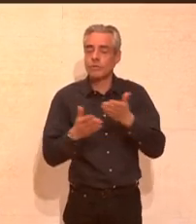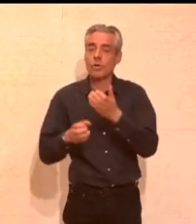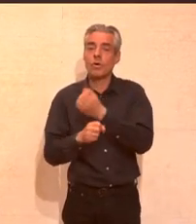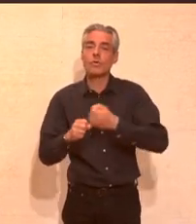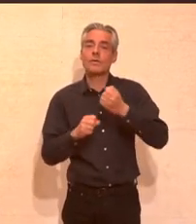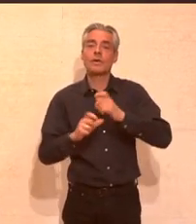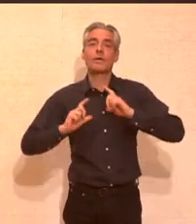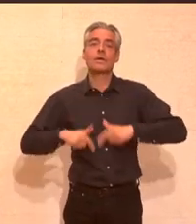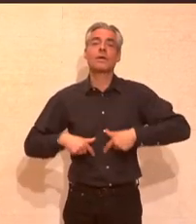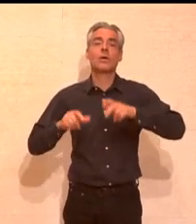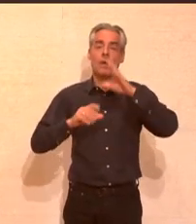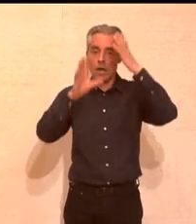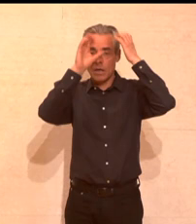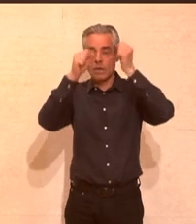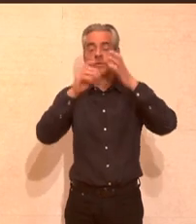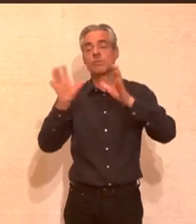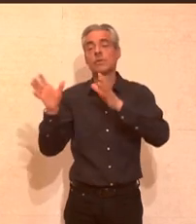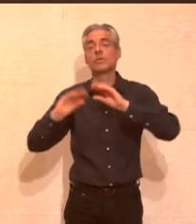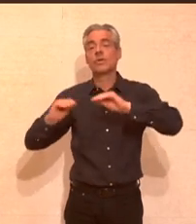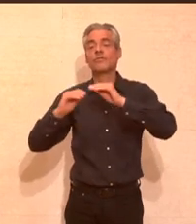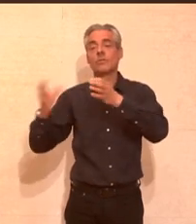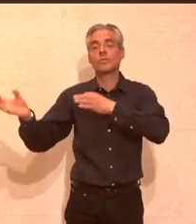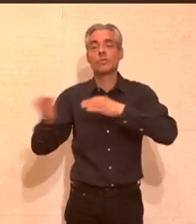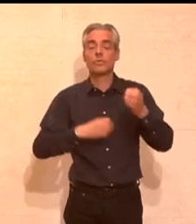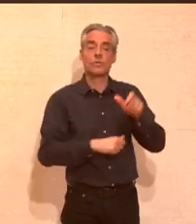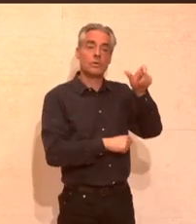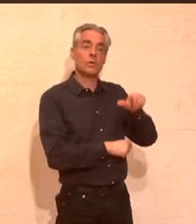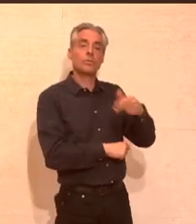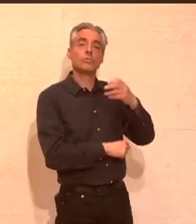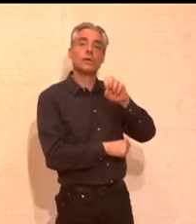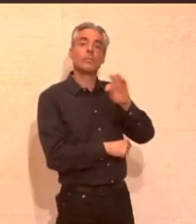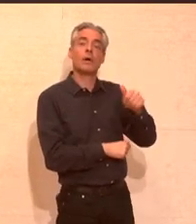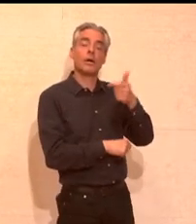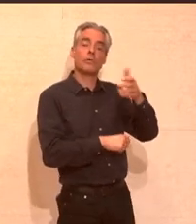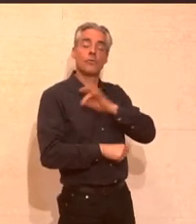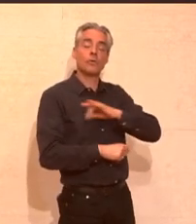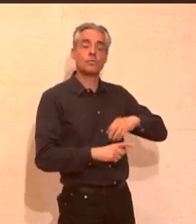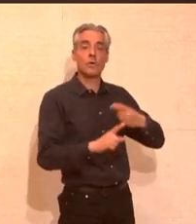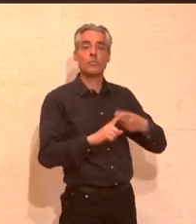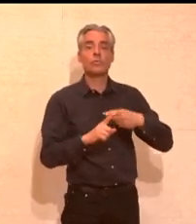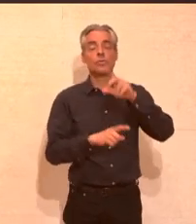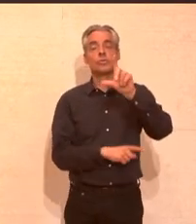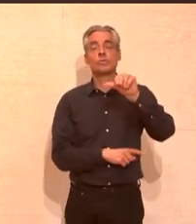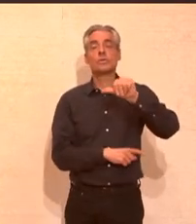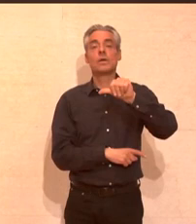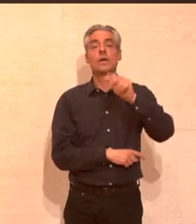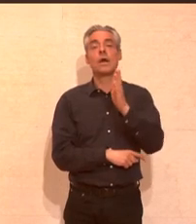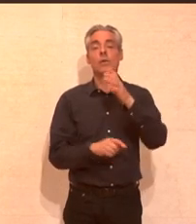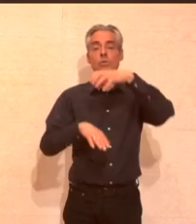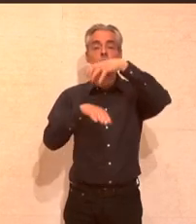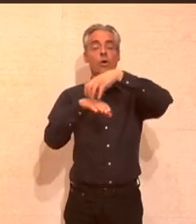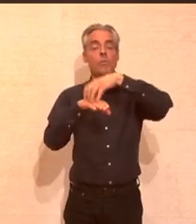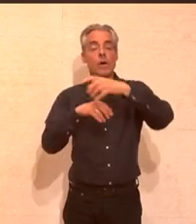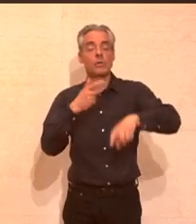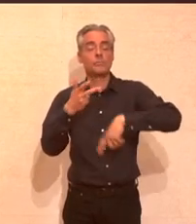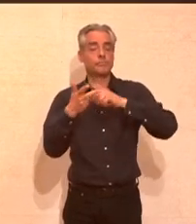l'École académique de la formation continue, dirigée par François Moutapa, mais aussi du Lab Sorbonne, dirigé par Fatima